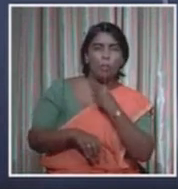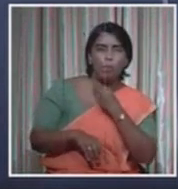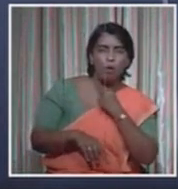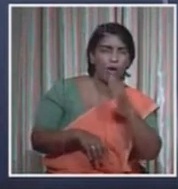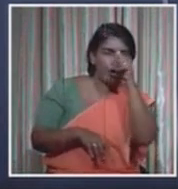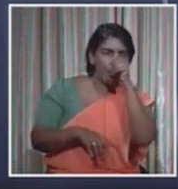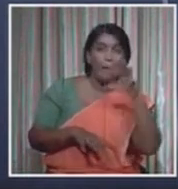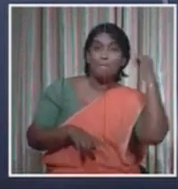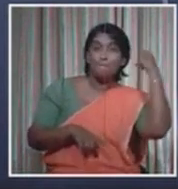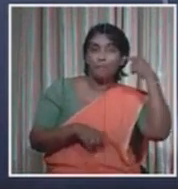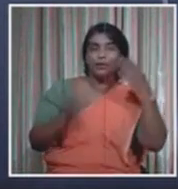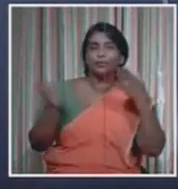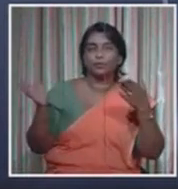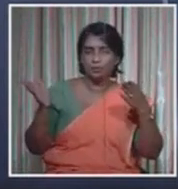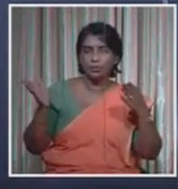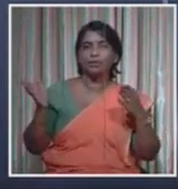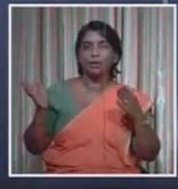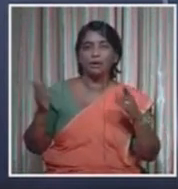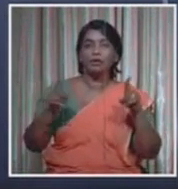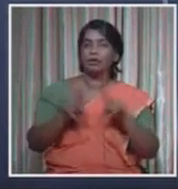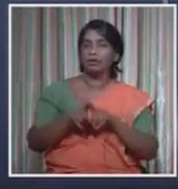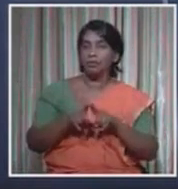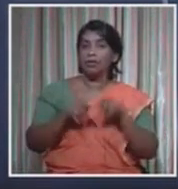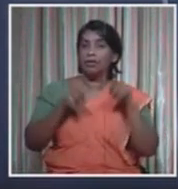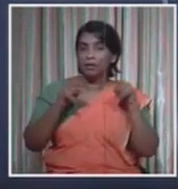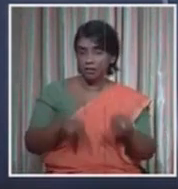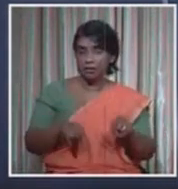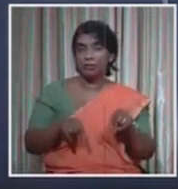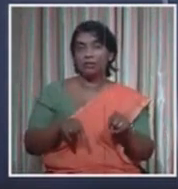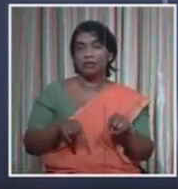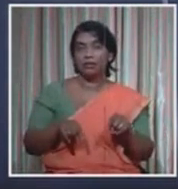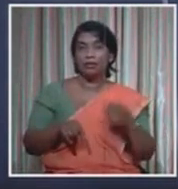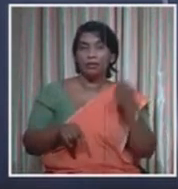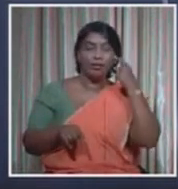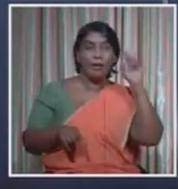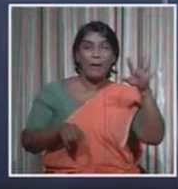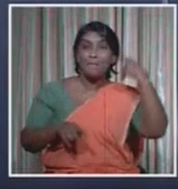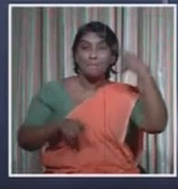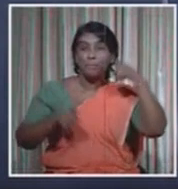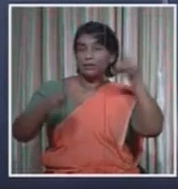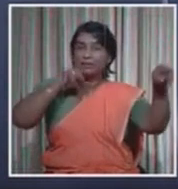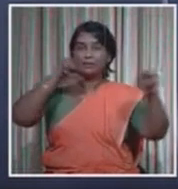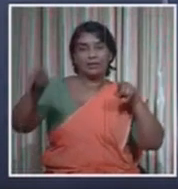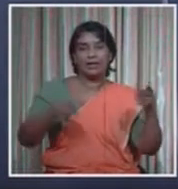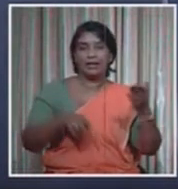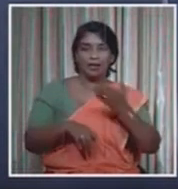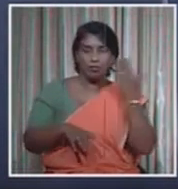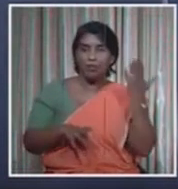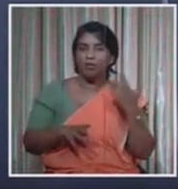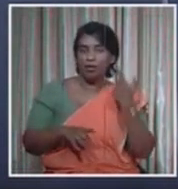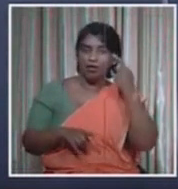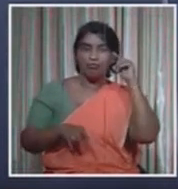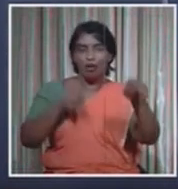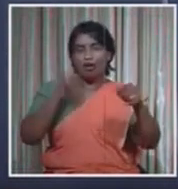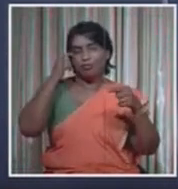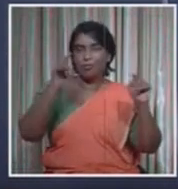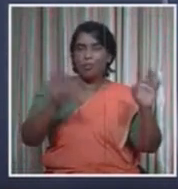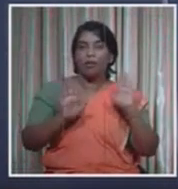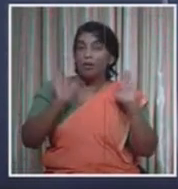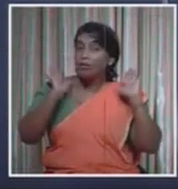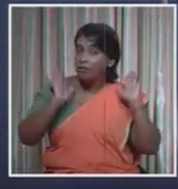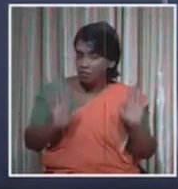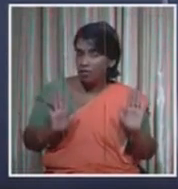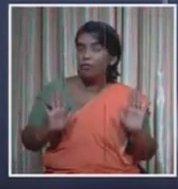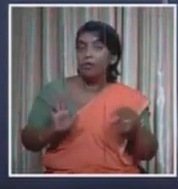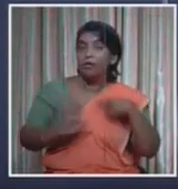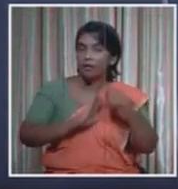හොරු පිස්සෝ කියලා. ඒ හින්දා මෙතන ඉඳගෙන එකිනෙකාට පිස්ස කියා ගන්න පුළුවන්, ඇඟිලි දික් කර ගන්න පුළුවන්. හැබැයි